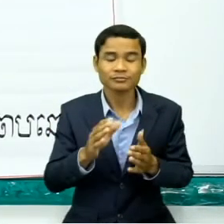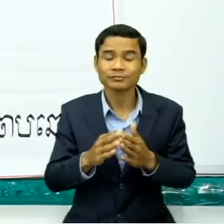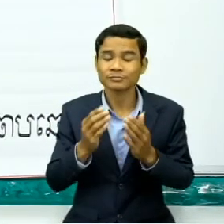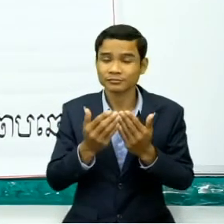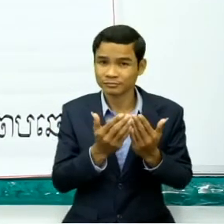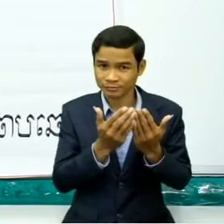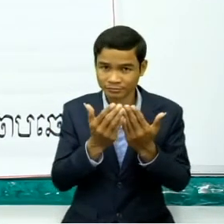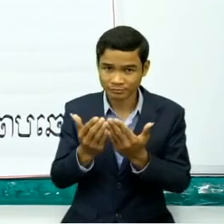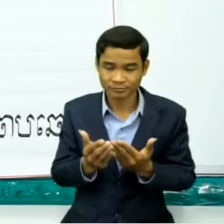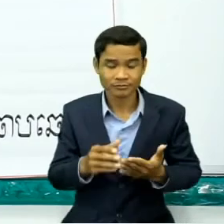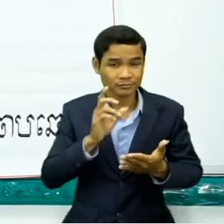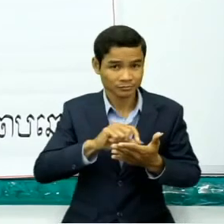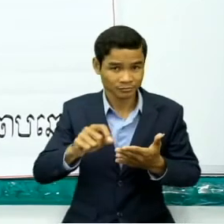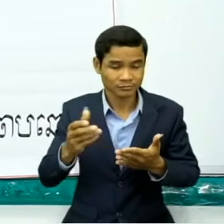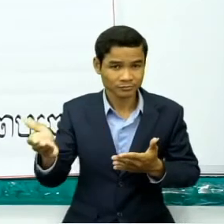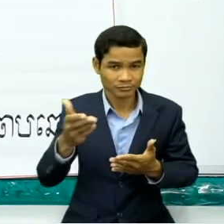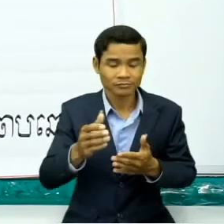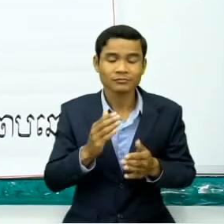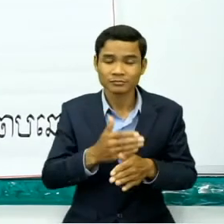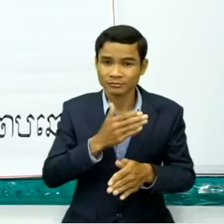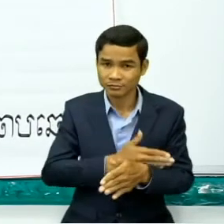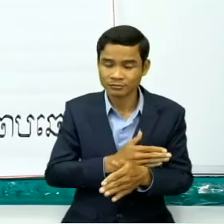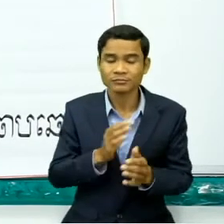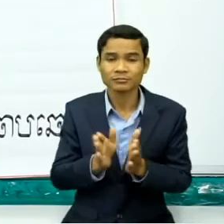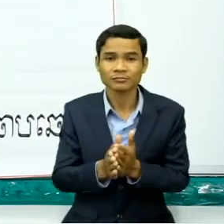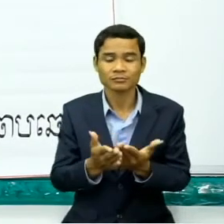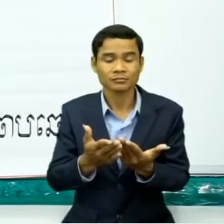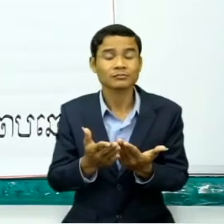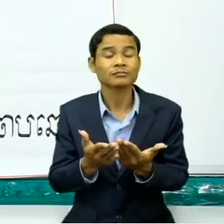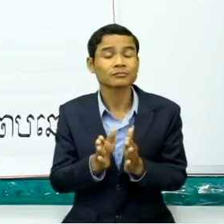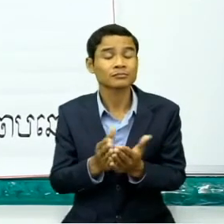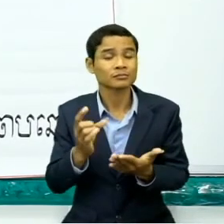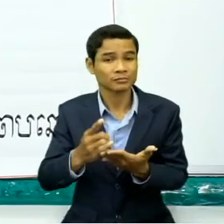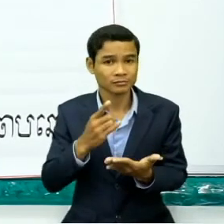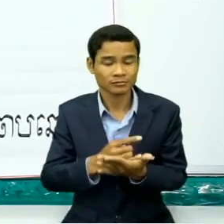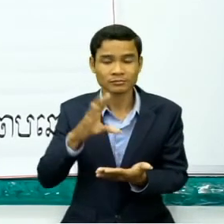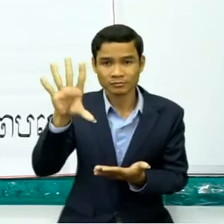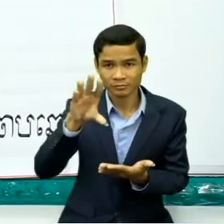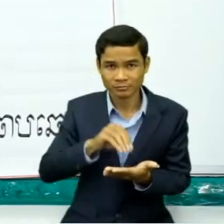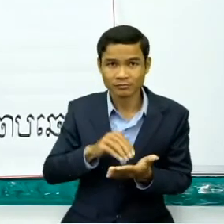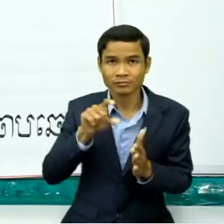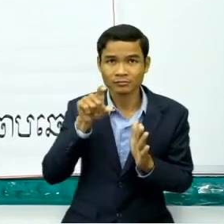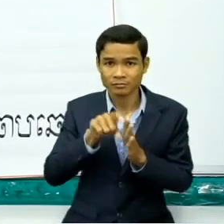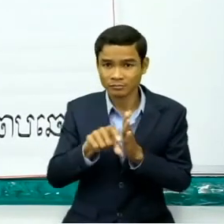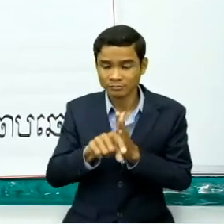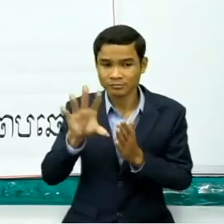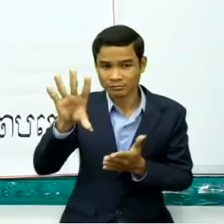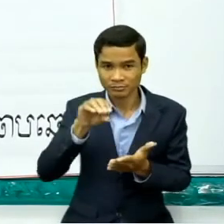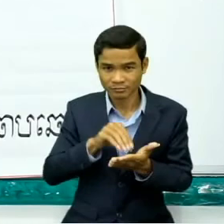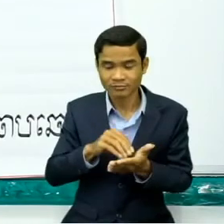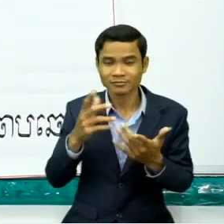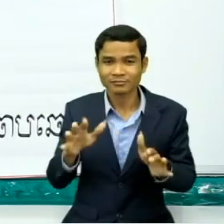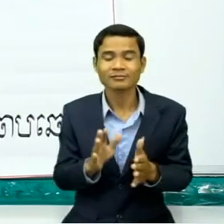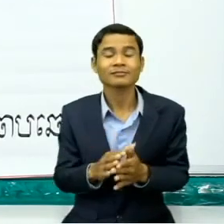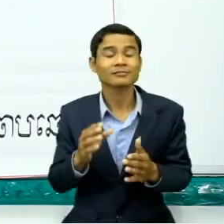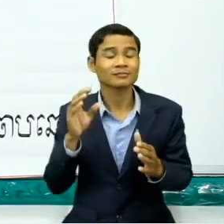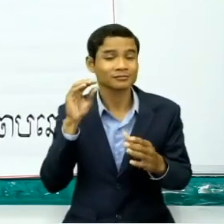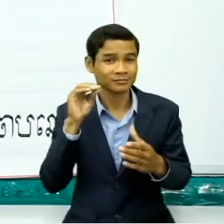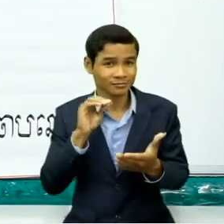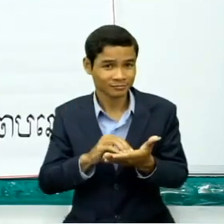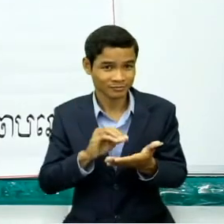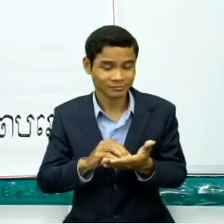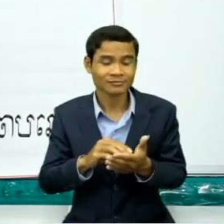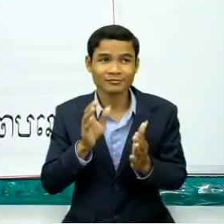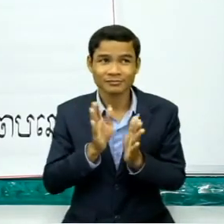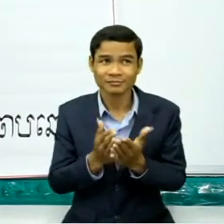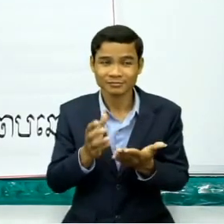án, tại môn nâng sạch sẽ tạm án, con dạy dự phần mê rin bọc con. Ta sạch sẽ ạch chung nông chương đạc chố, nông sư phần rộ